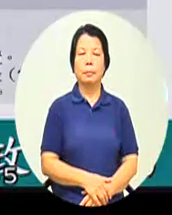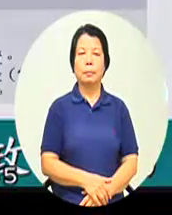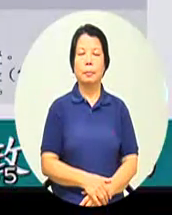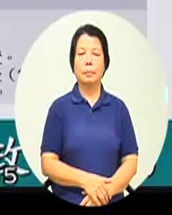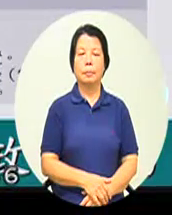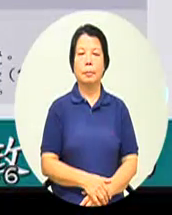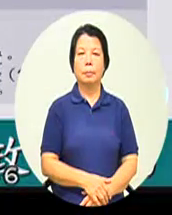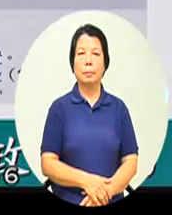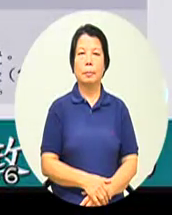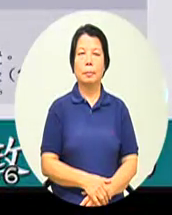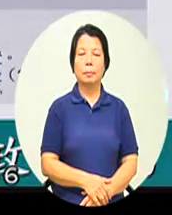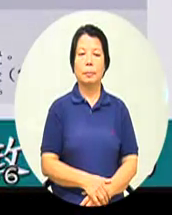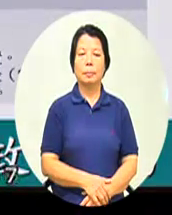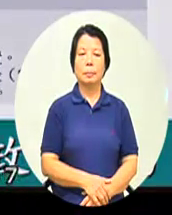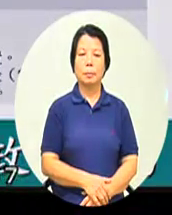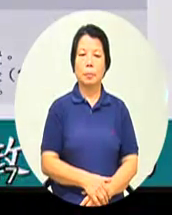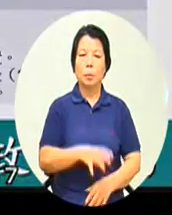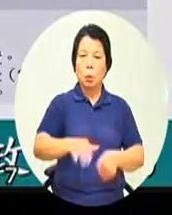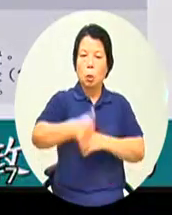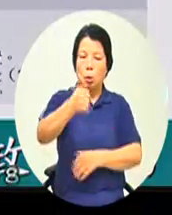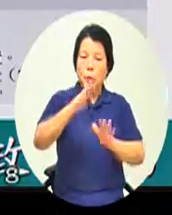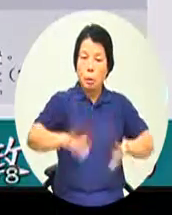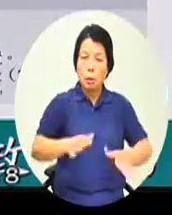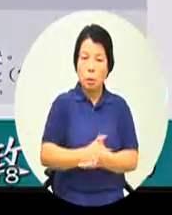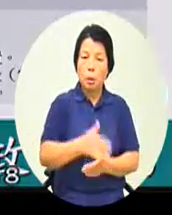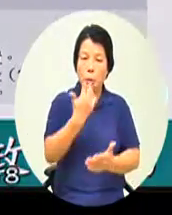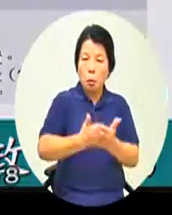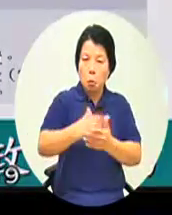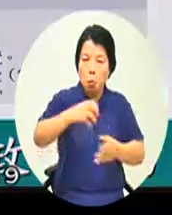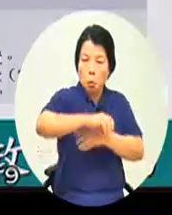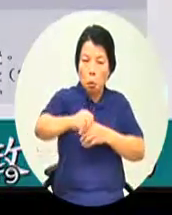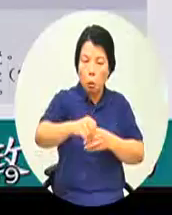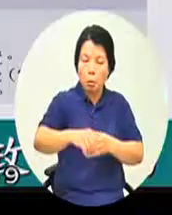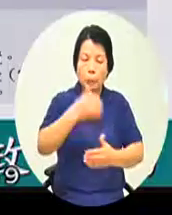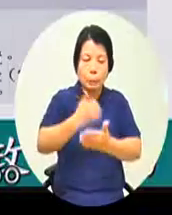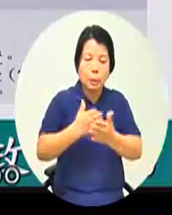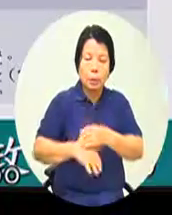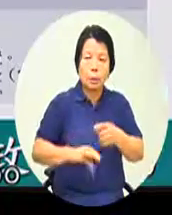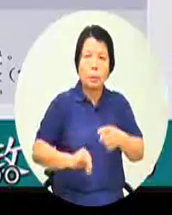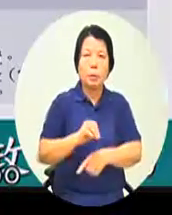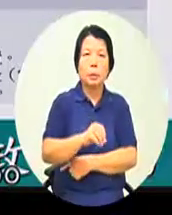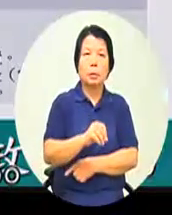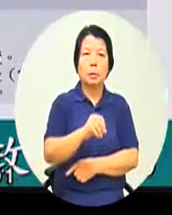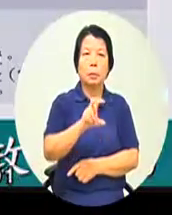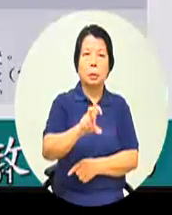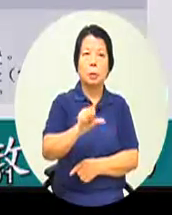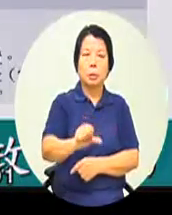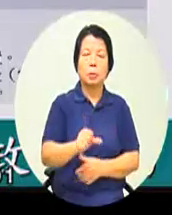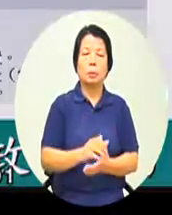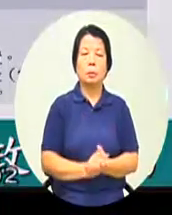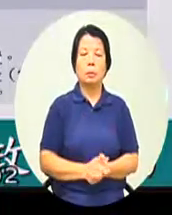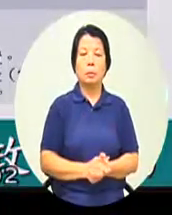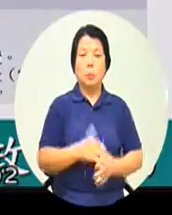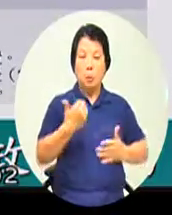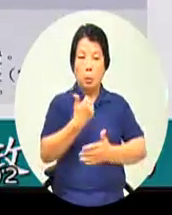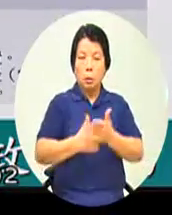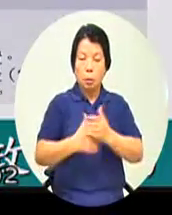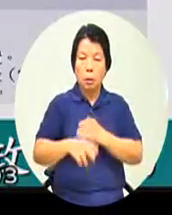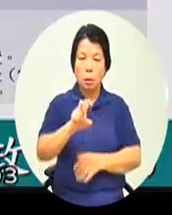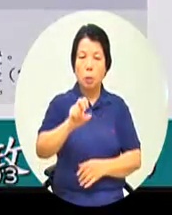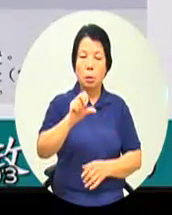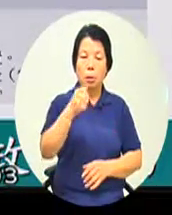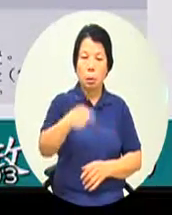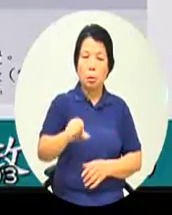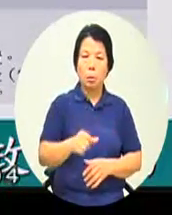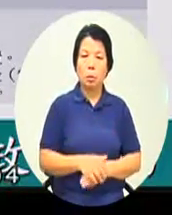长，现在才扣扣的剩75%哦，局长，你答，这75%是真的用